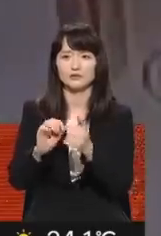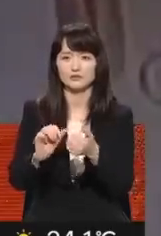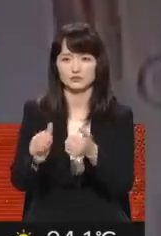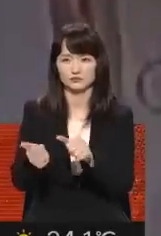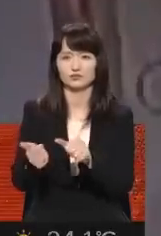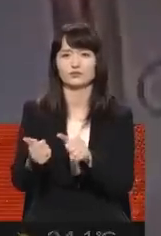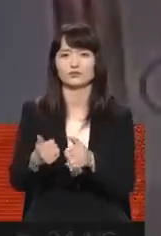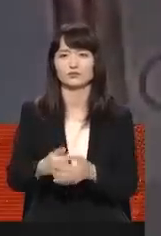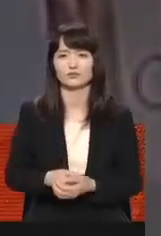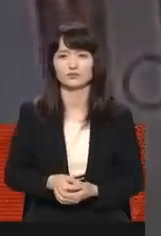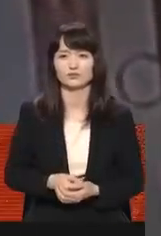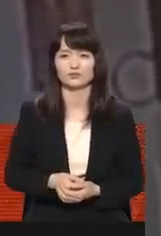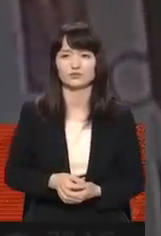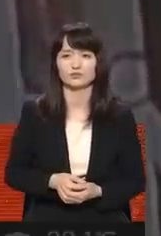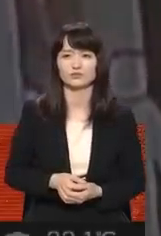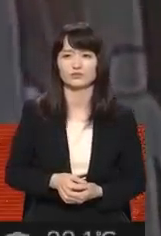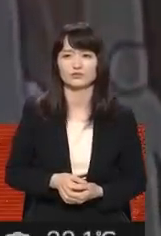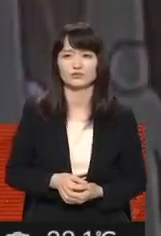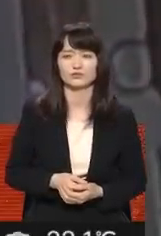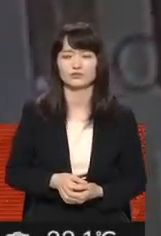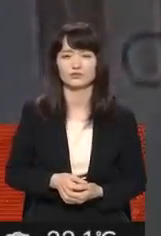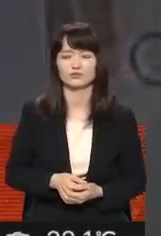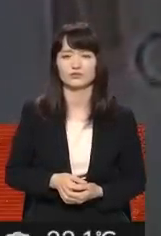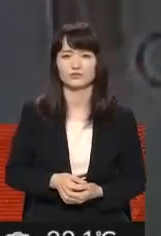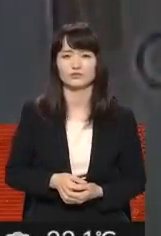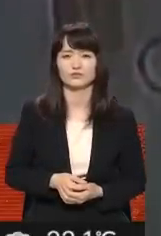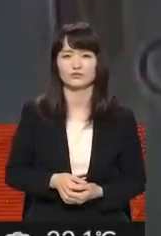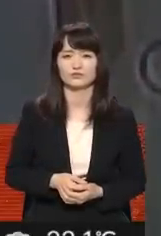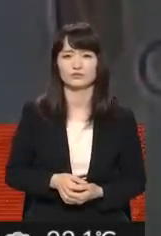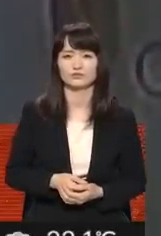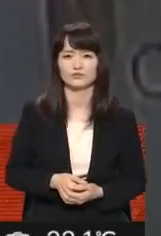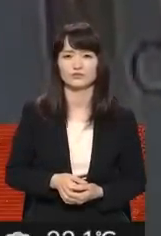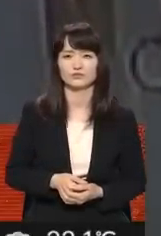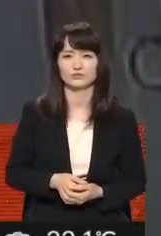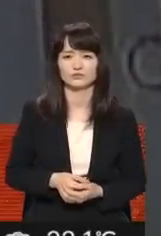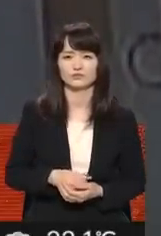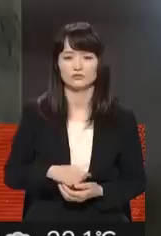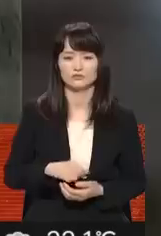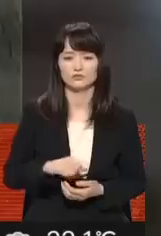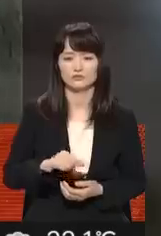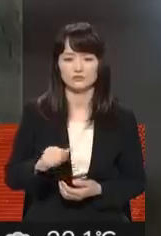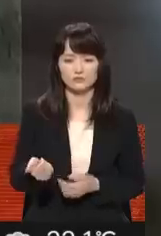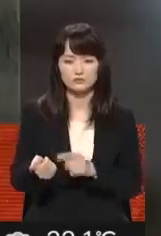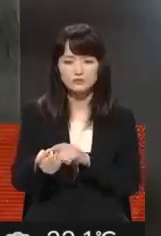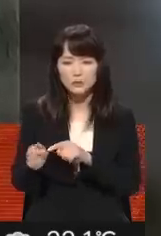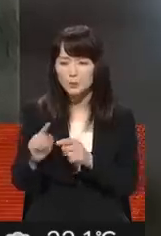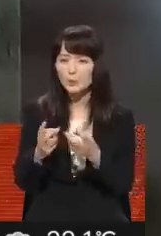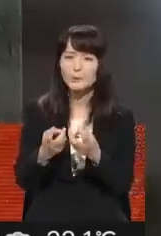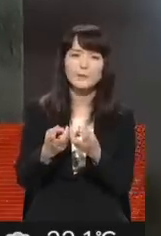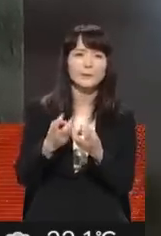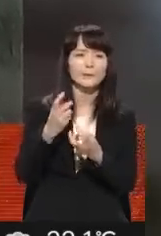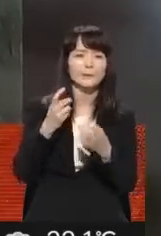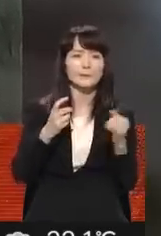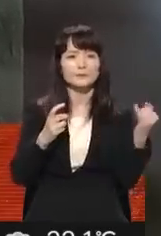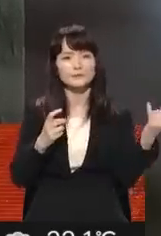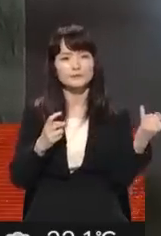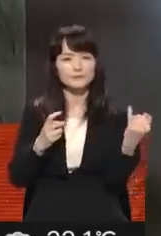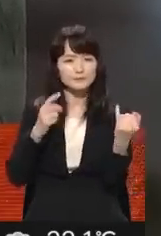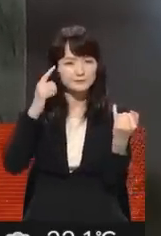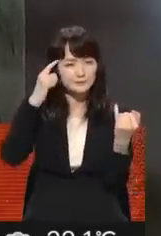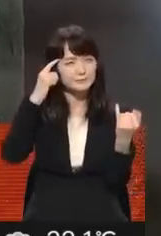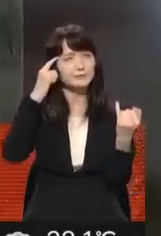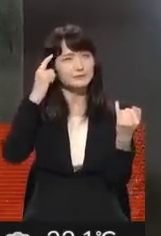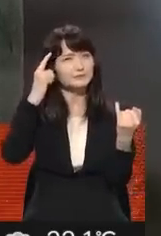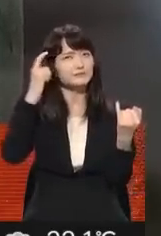그렇죠. 어떻게 보면 와 이거를 이 시신을 어떻게 해야 될까 막 그 지금 상상을 막 하고 있었을